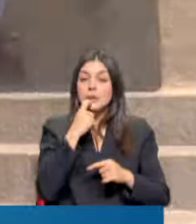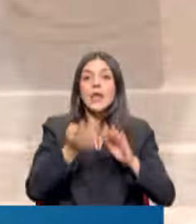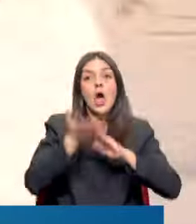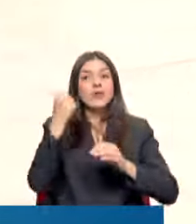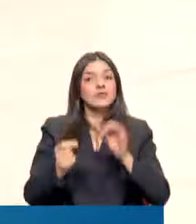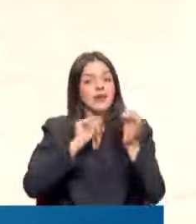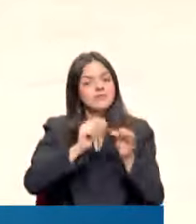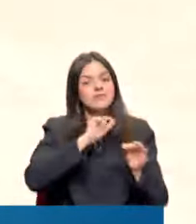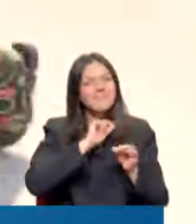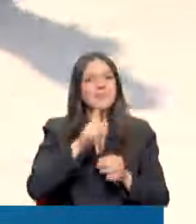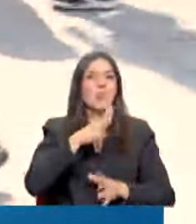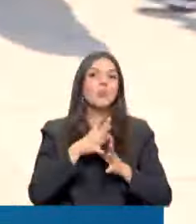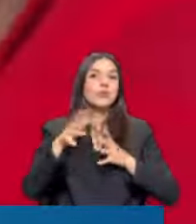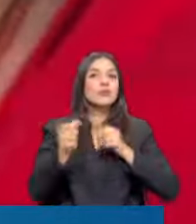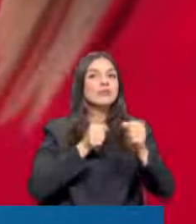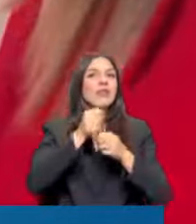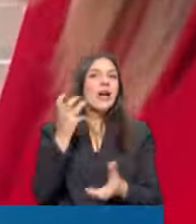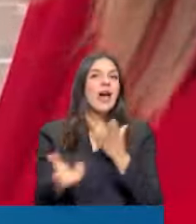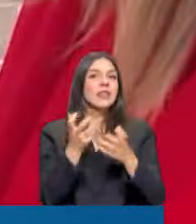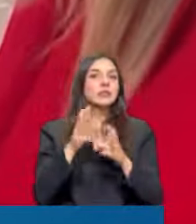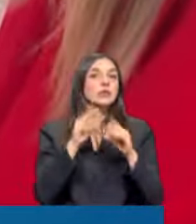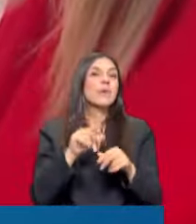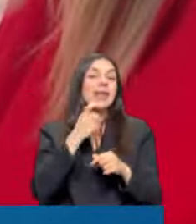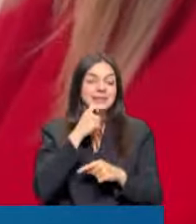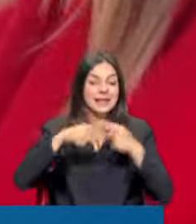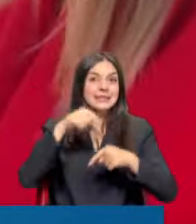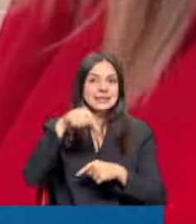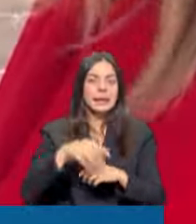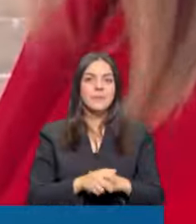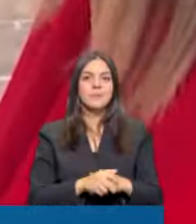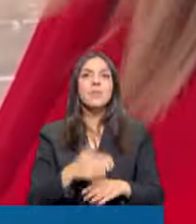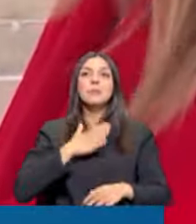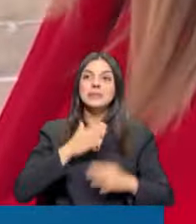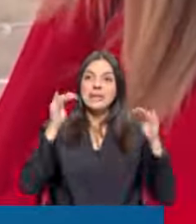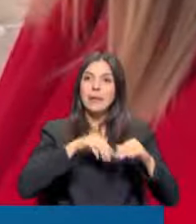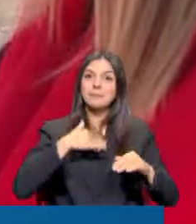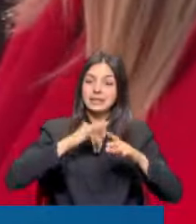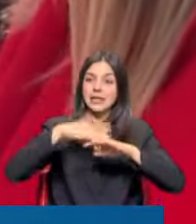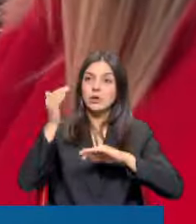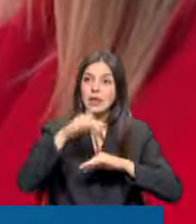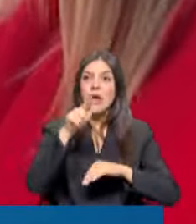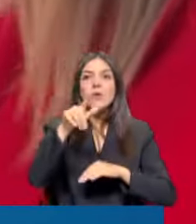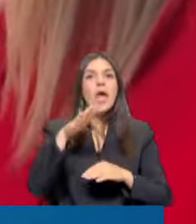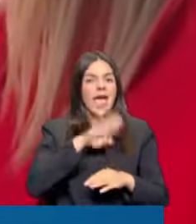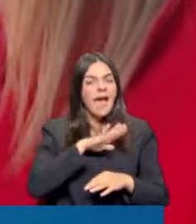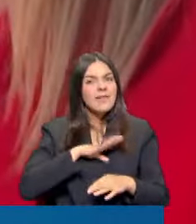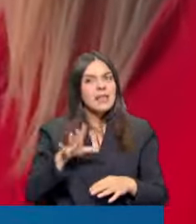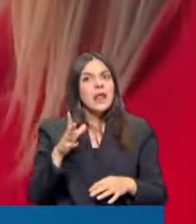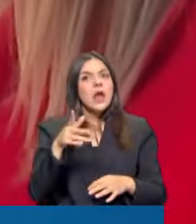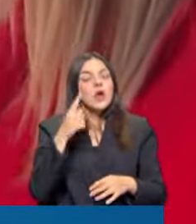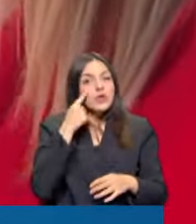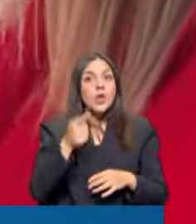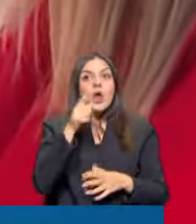sönmeyen büyük mücadele ateşinin yıl dönümünde. Bizler ve bizden sonra gelenler, bunların da evlatları sayesinde inşallah bu ateş sönmeyecek. Çünkü bu